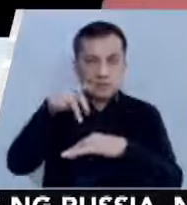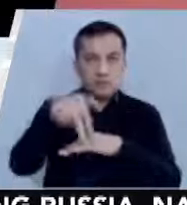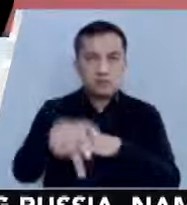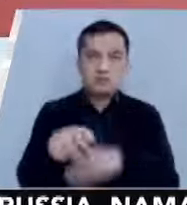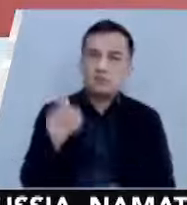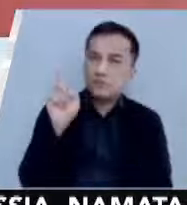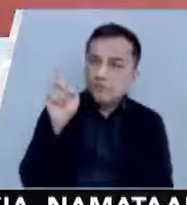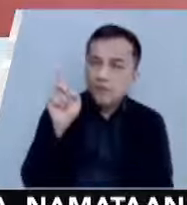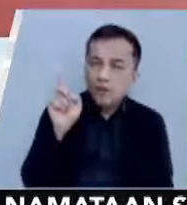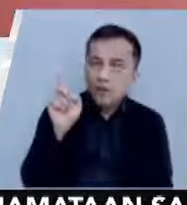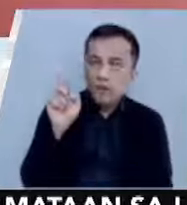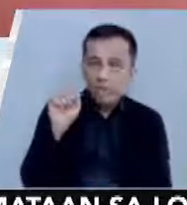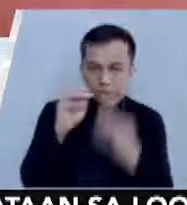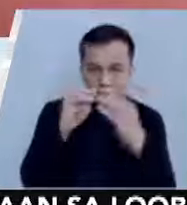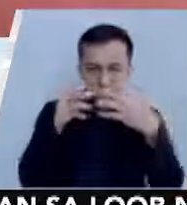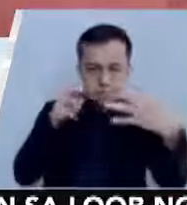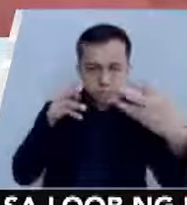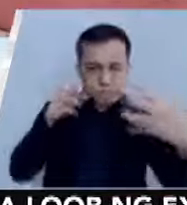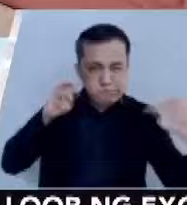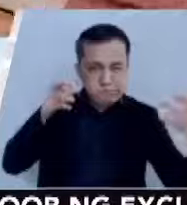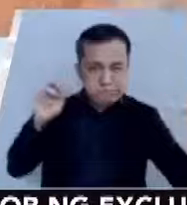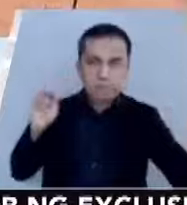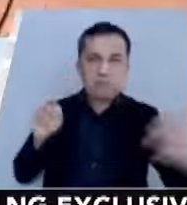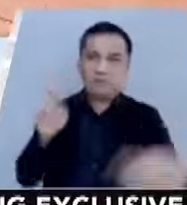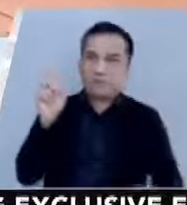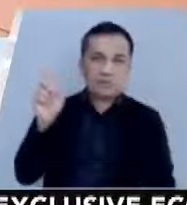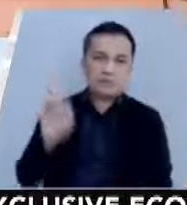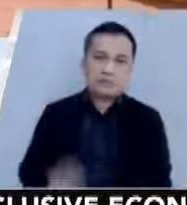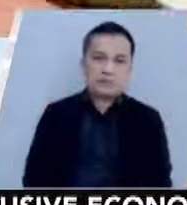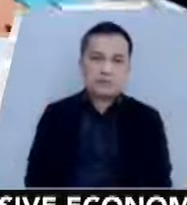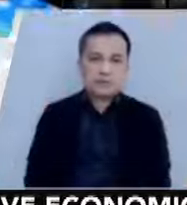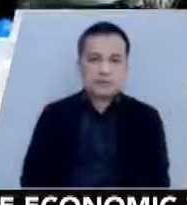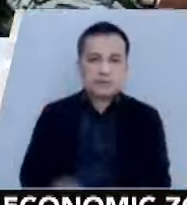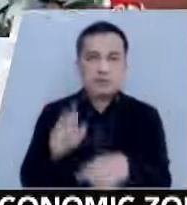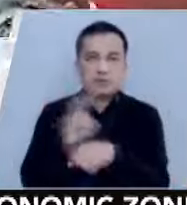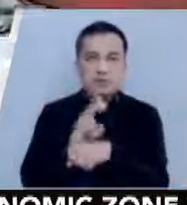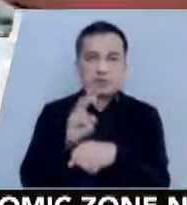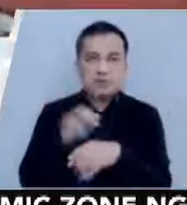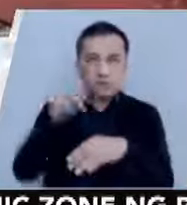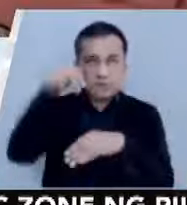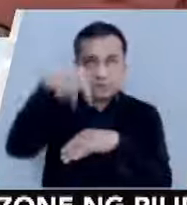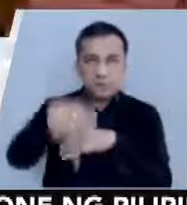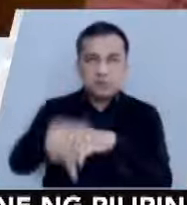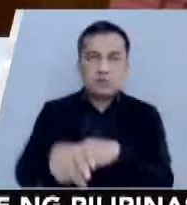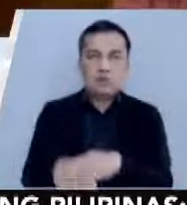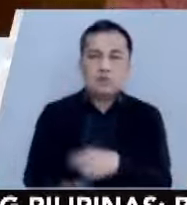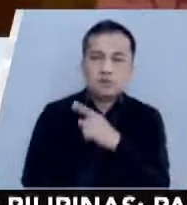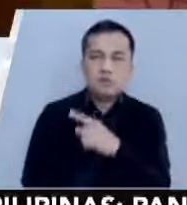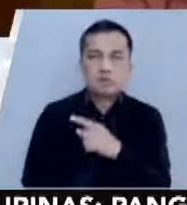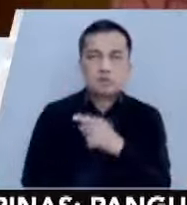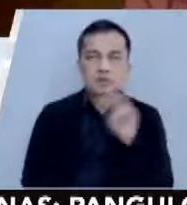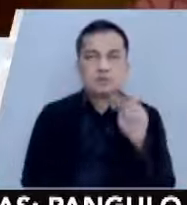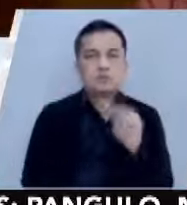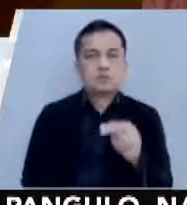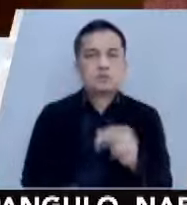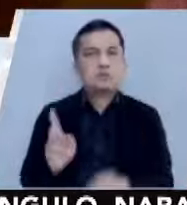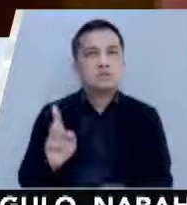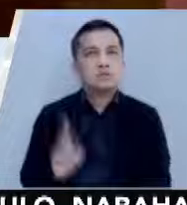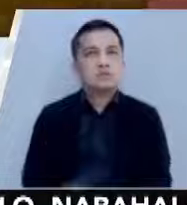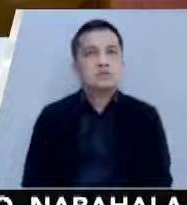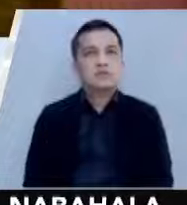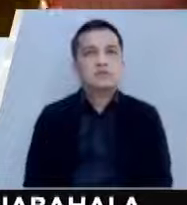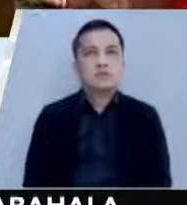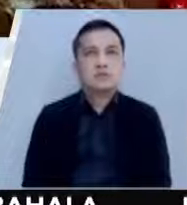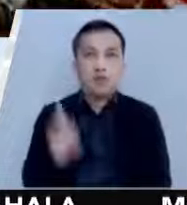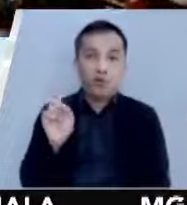Yung na-encounter palagi ng mga kababayan natin gumagamit ng pedestrian overpass. Okay. Kailangan hong ganun ang gawin